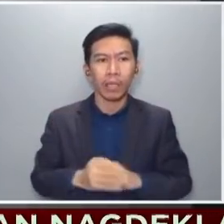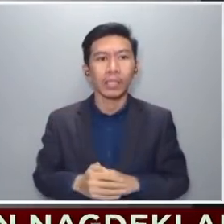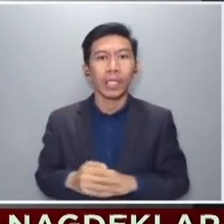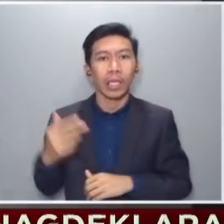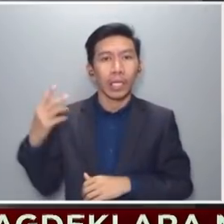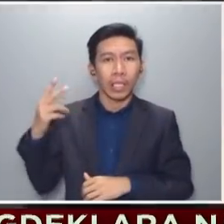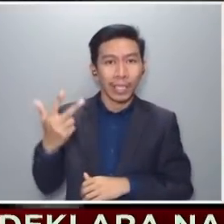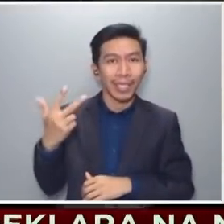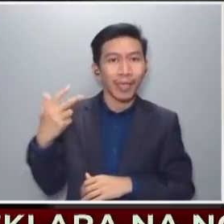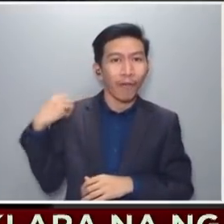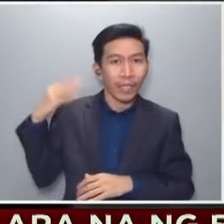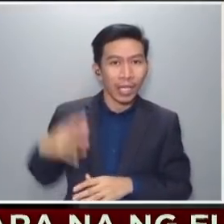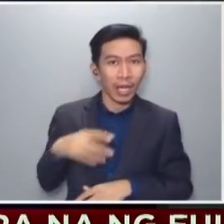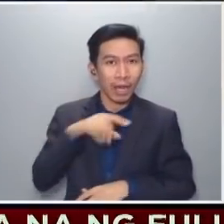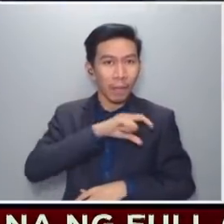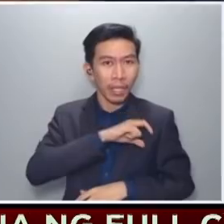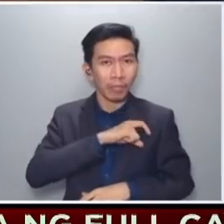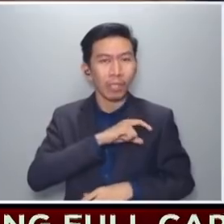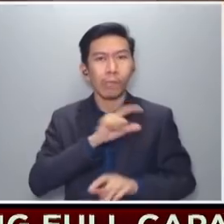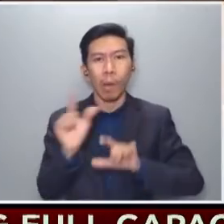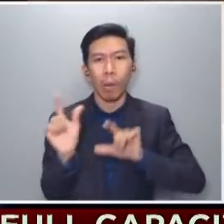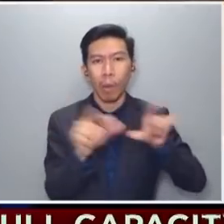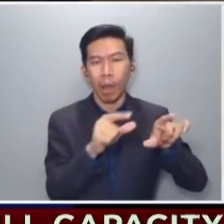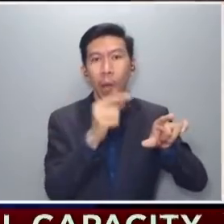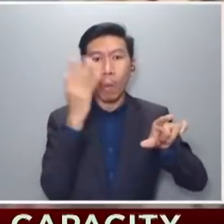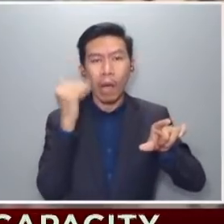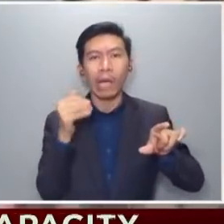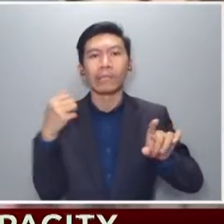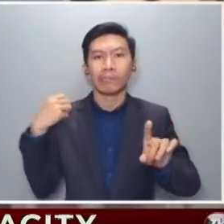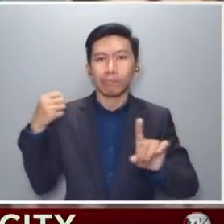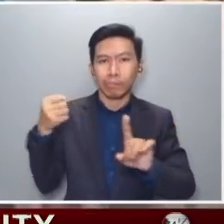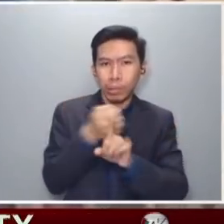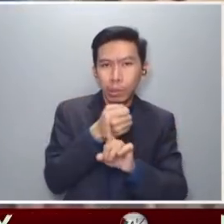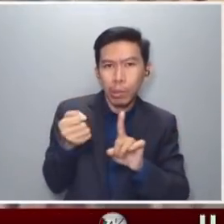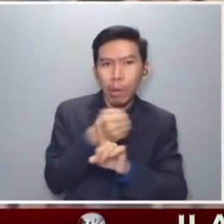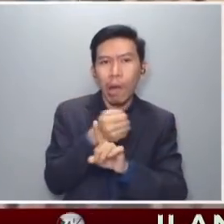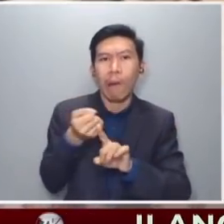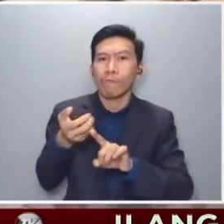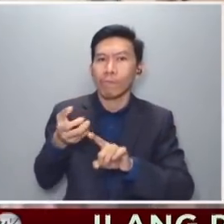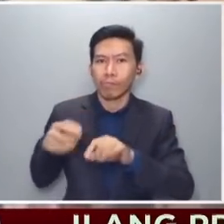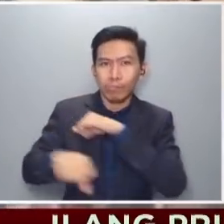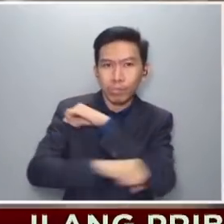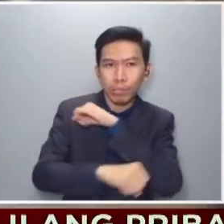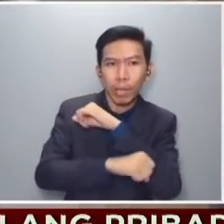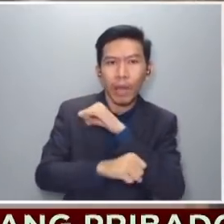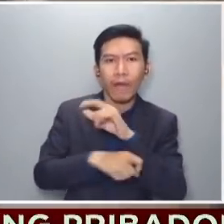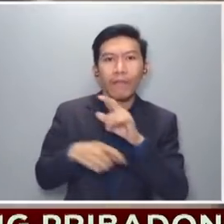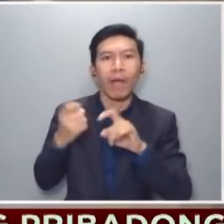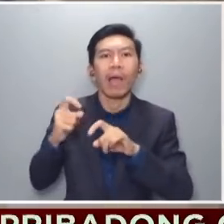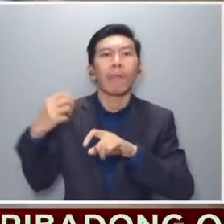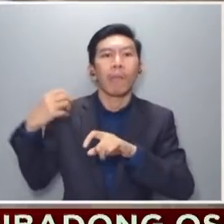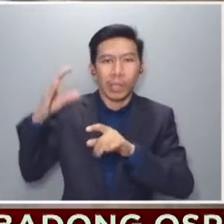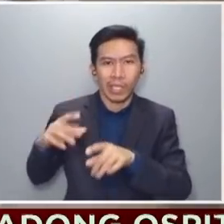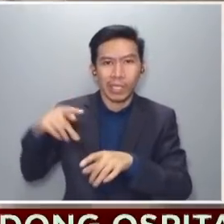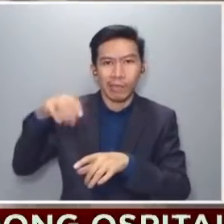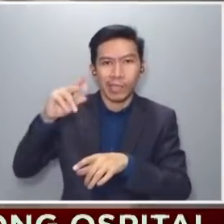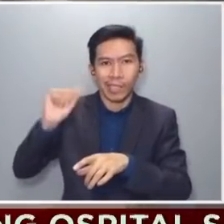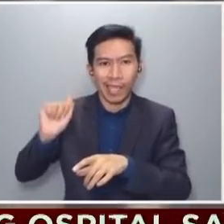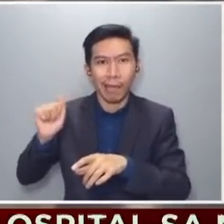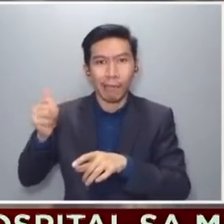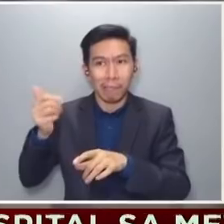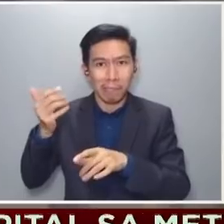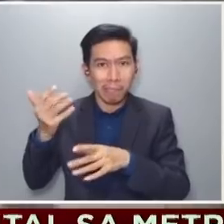ng PNP dahil umano sa pambubugbog at pagnanakaw sa mga operatiba ng PDEA matapos ang shootout. Nakita sa CCTV